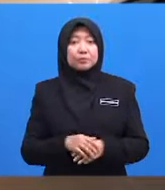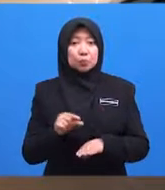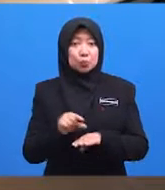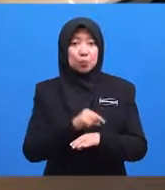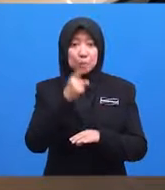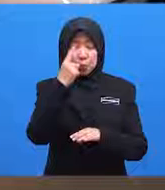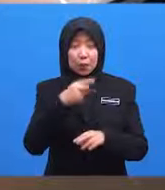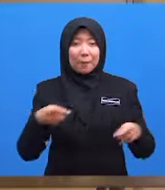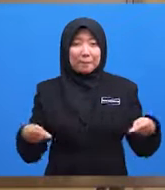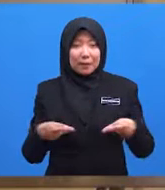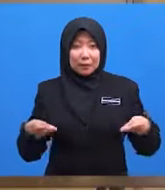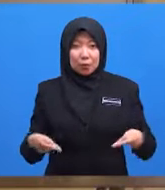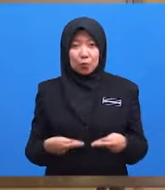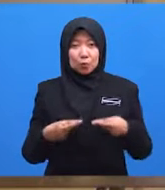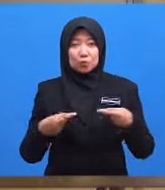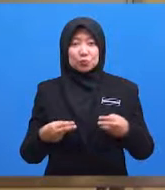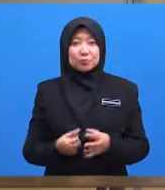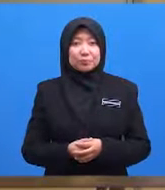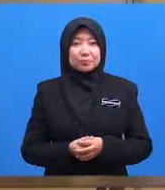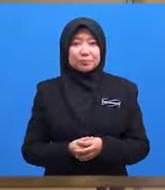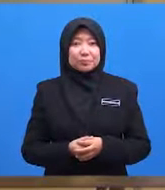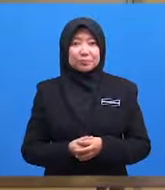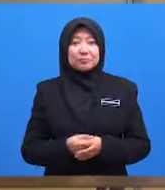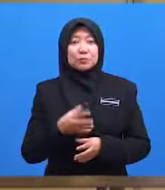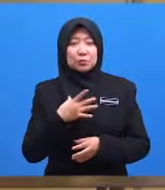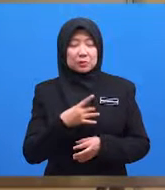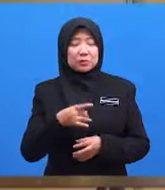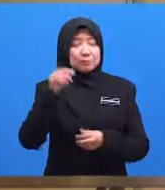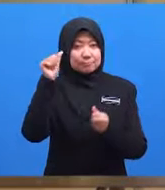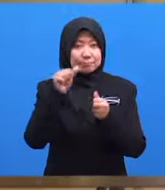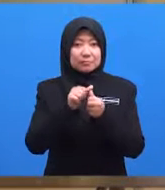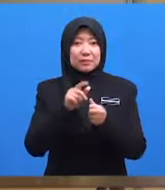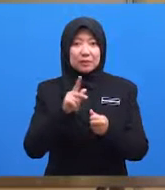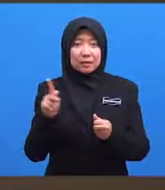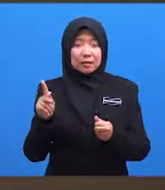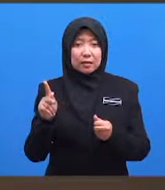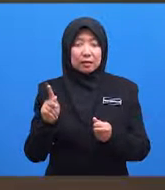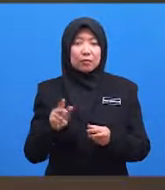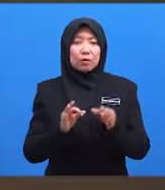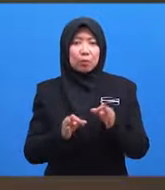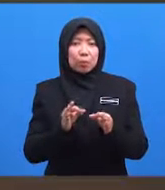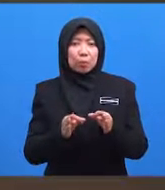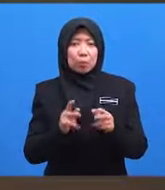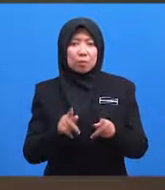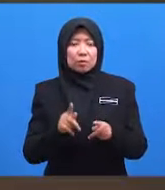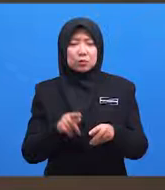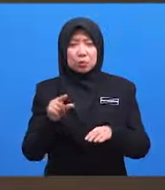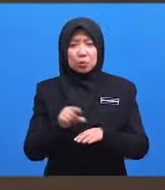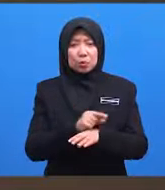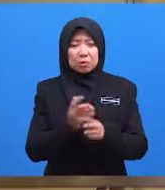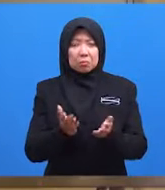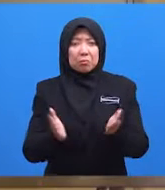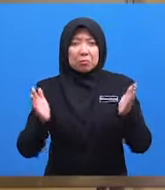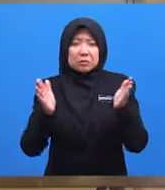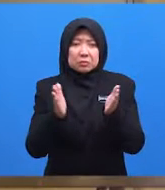untuk merebus. Suka cikgu ingatkan, jika murid-murid menggunakan periuk yang kecil, pasta akan